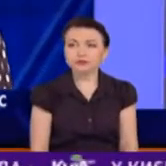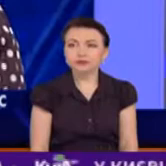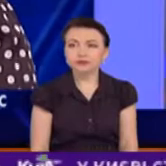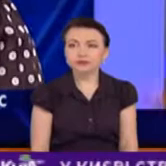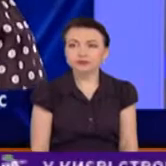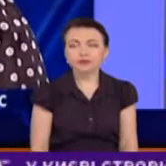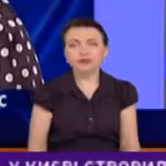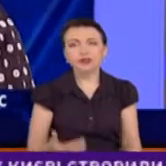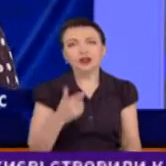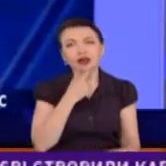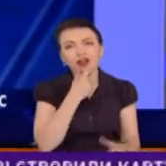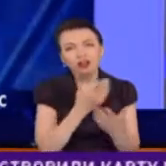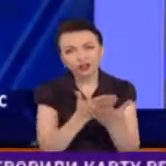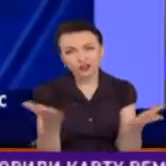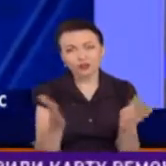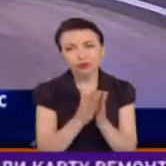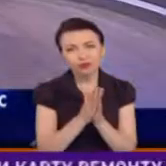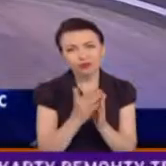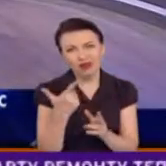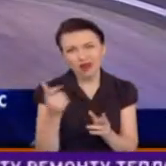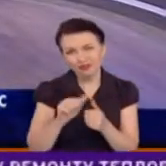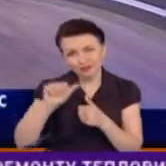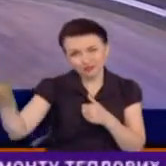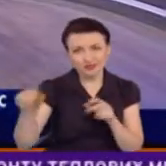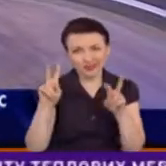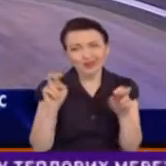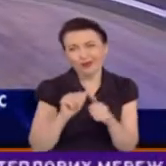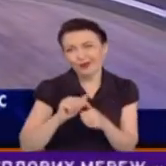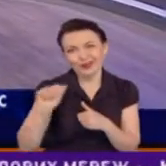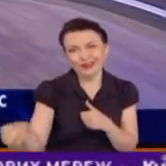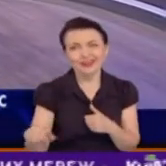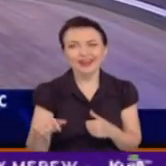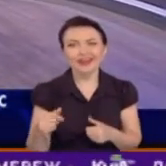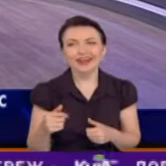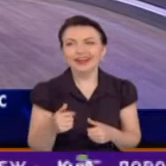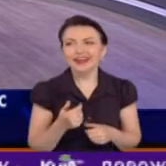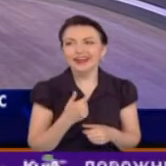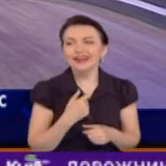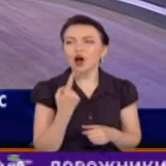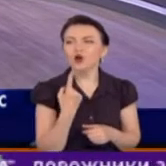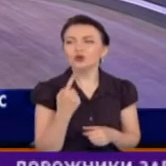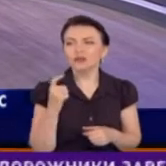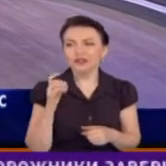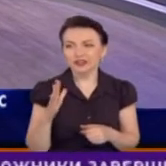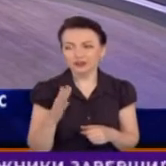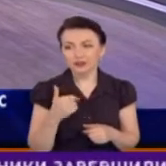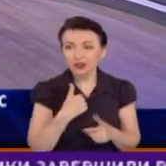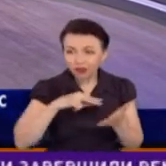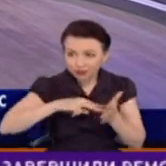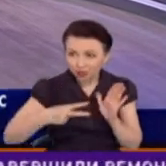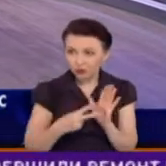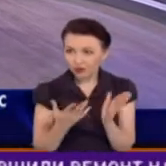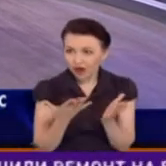телеглядачі, давайте, я би дуже просив би, давайте ми з газом, це інша тема. Це інша. Я просто на хвилиночку можу сказати. Я запланував з